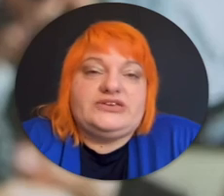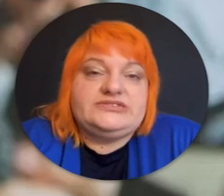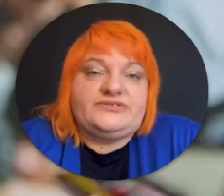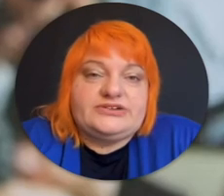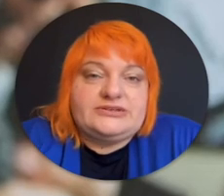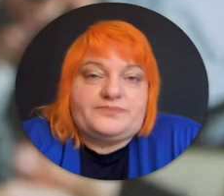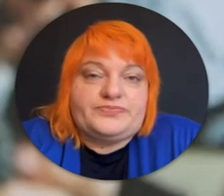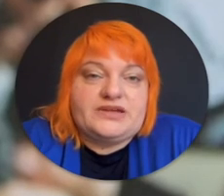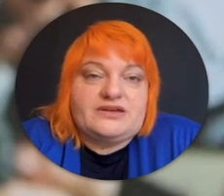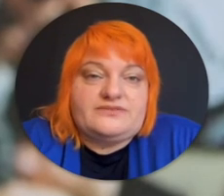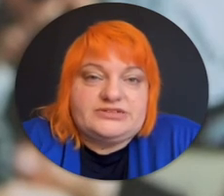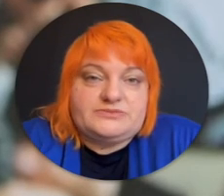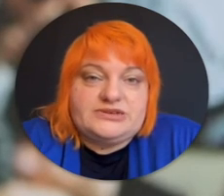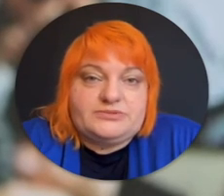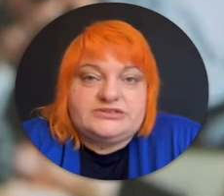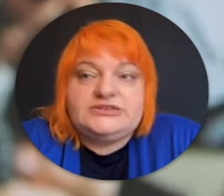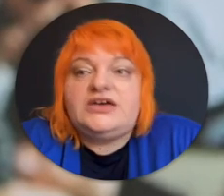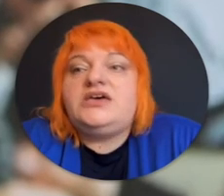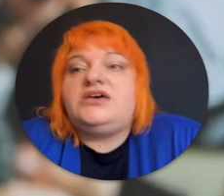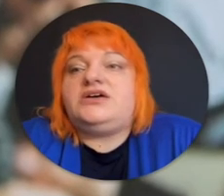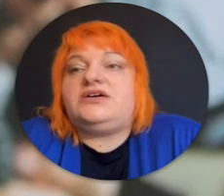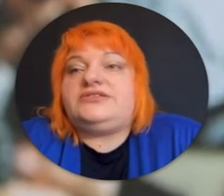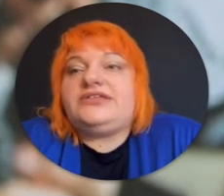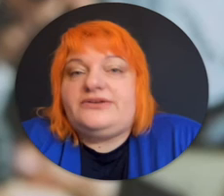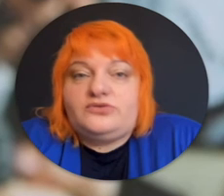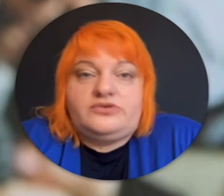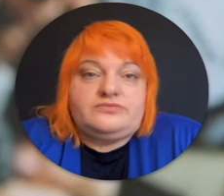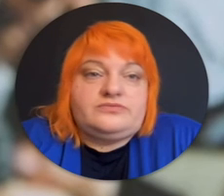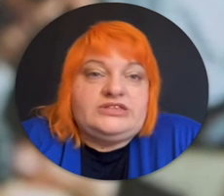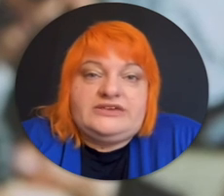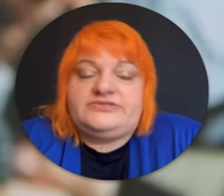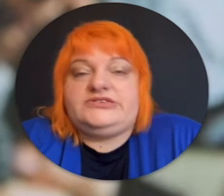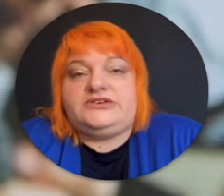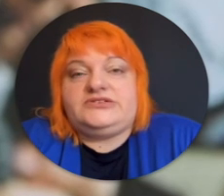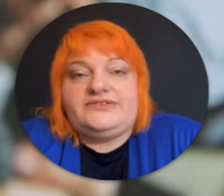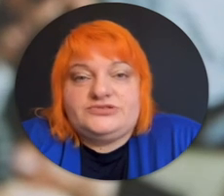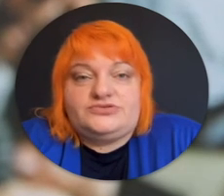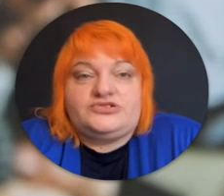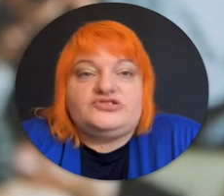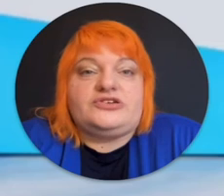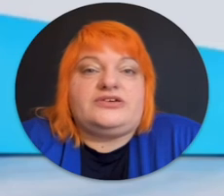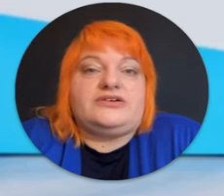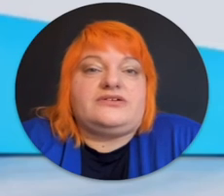лучшее, что есть в этом событии. Далеко не все